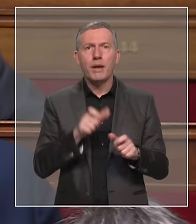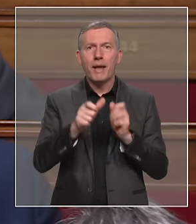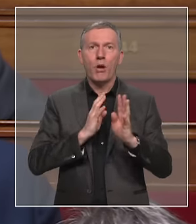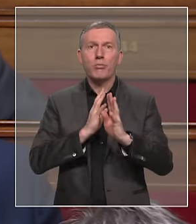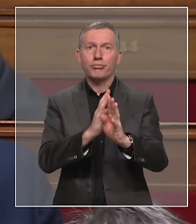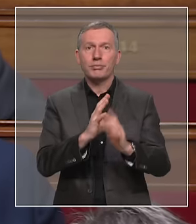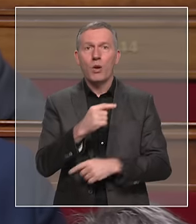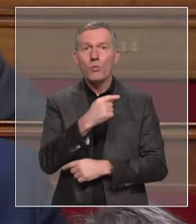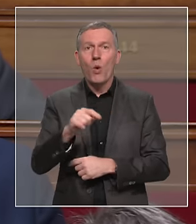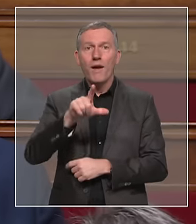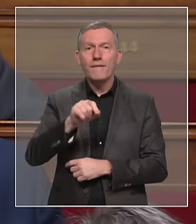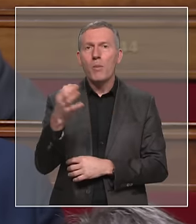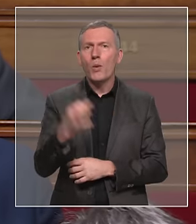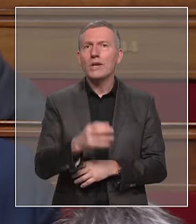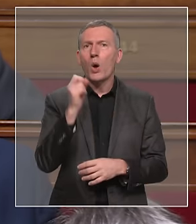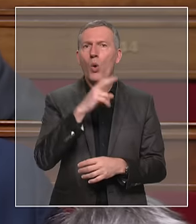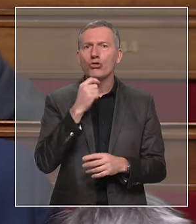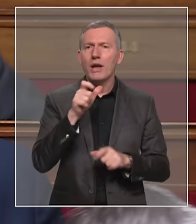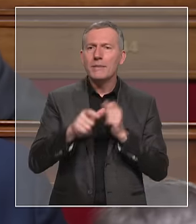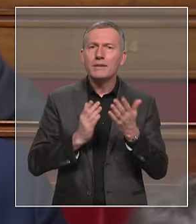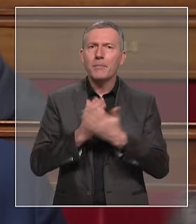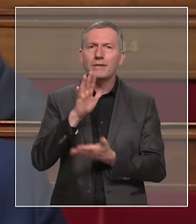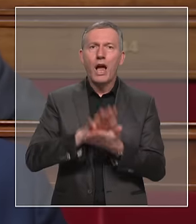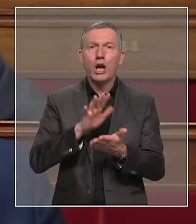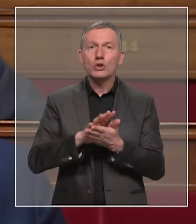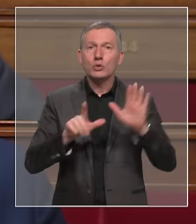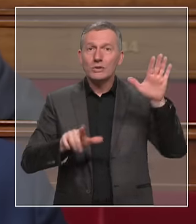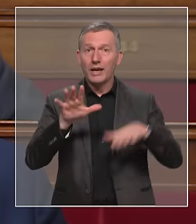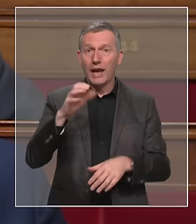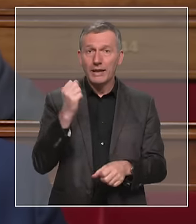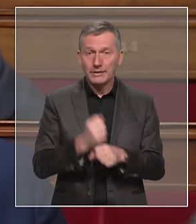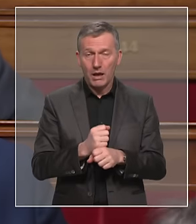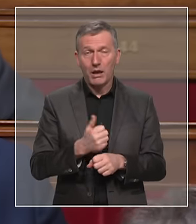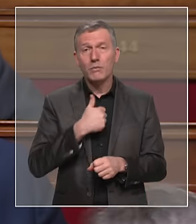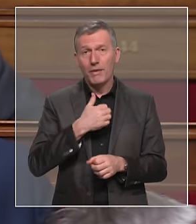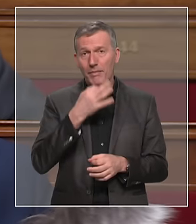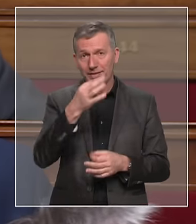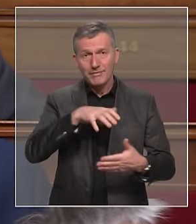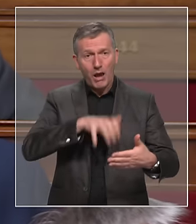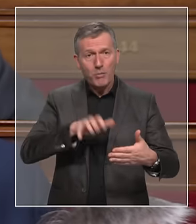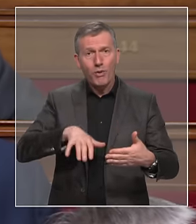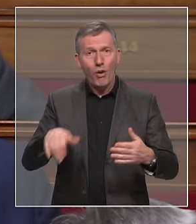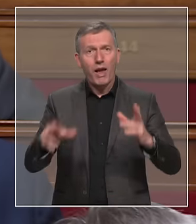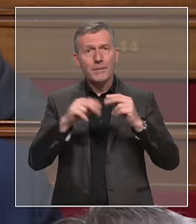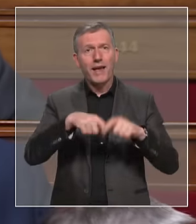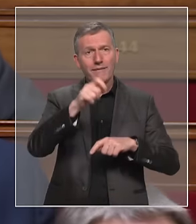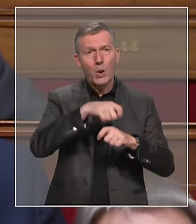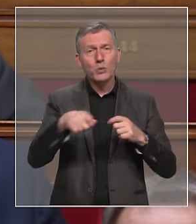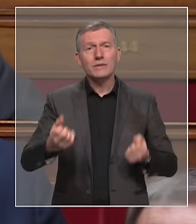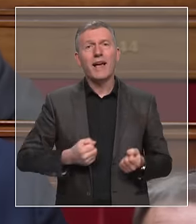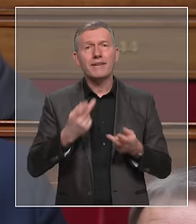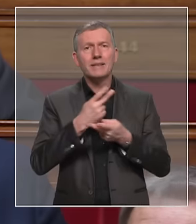baisse de 20% du recours aux urgences pour les plus de 75 ans, comme nous le soulignons avec Pierre Morel-Aluissier dans notre rapport sur l'évaluation des services publics en